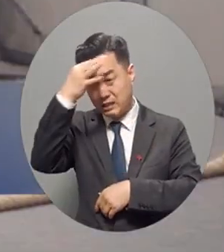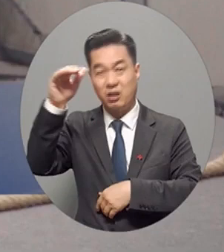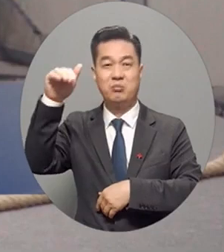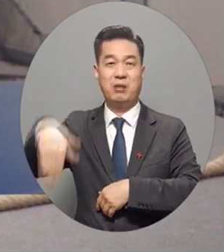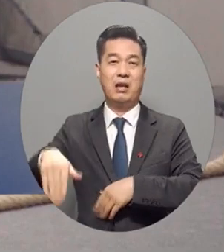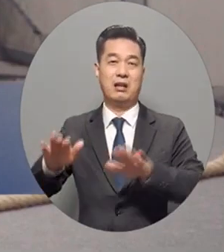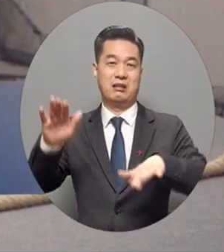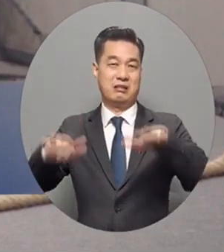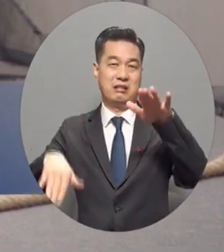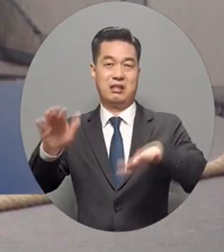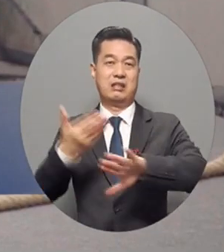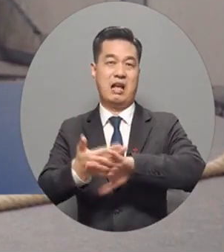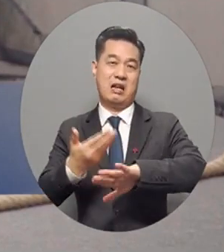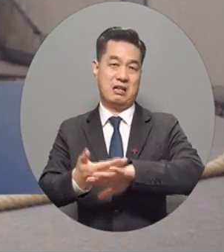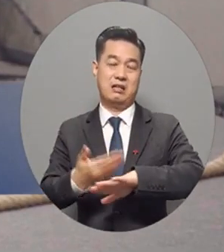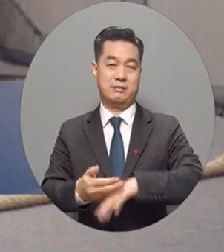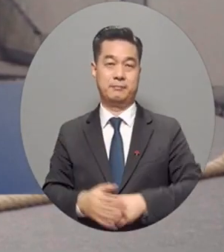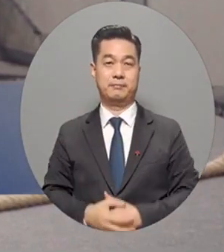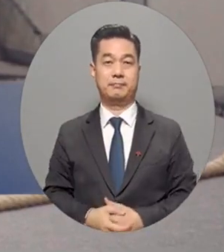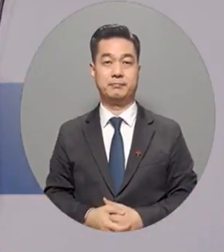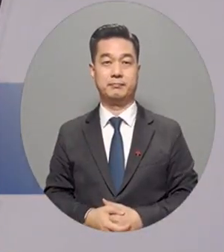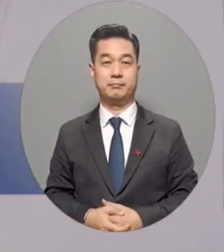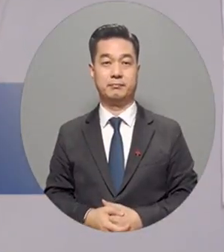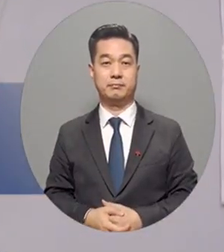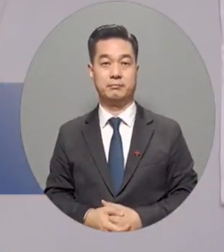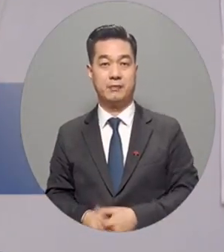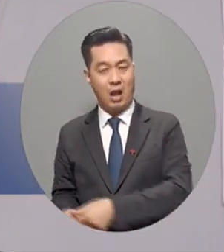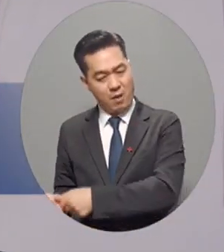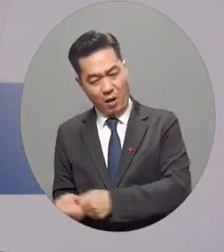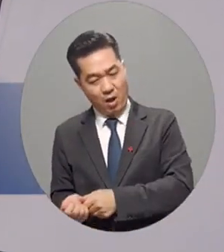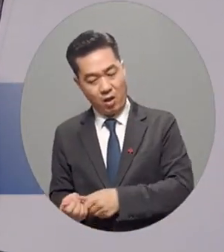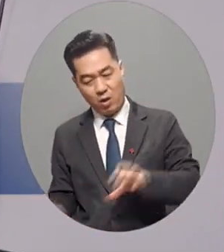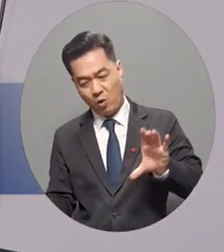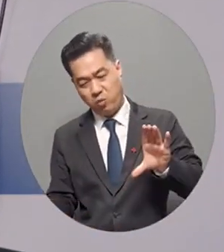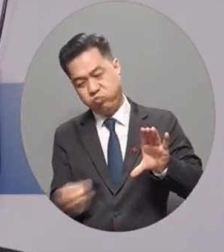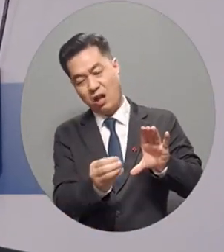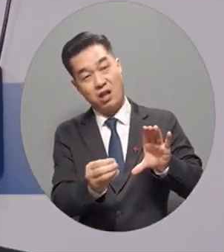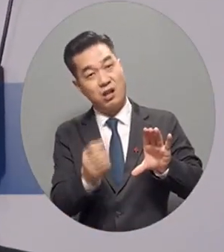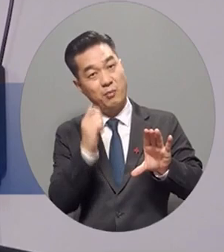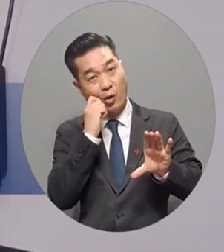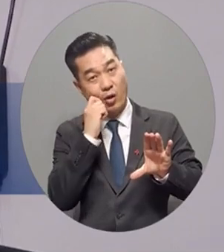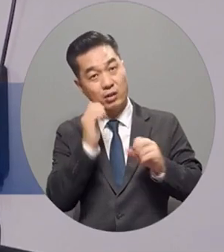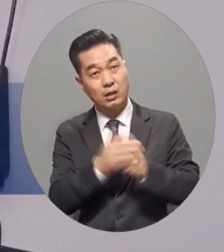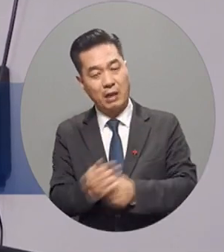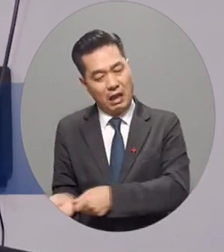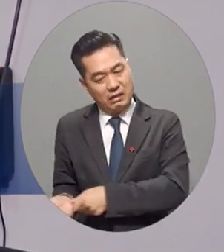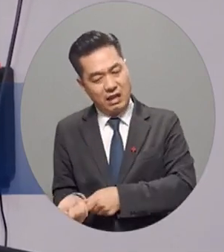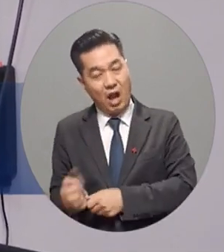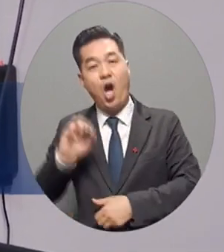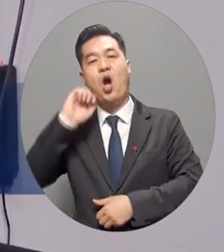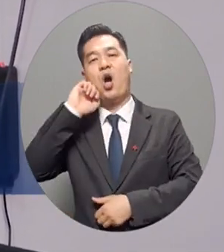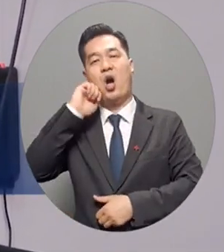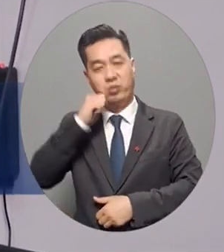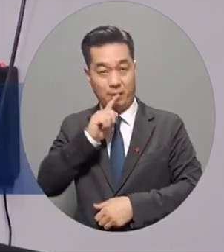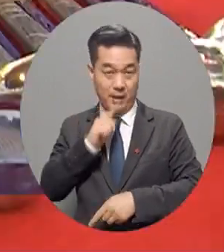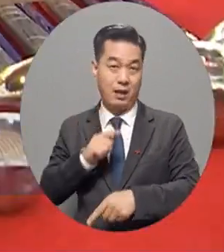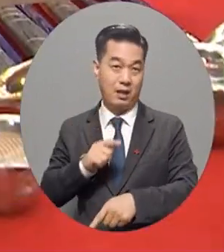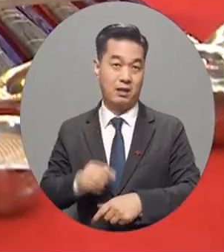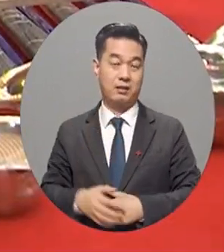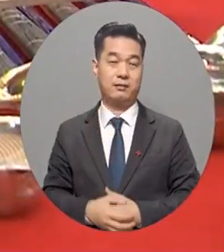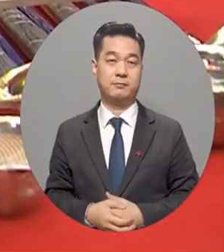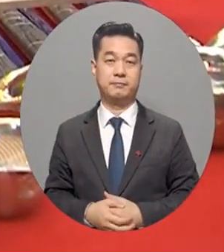굉장히 좀 다른 걸 알 수 있었고요. 공이 안 뜬다라는 거는 굉장히 좀 치기 어렵다라는 느낌으로